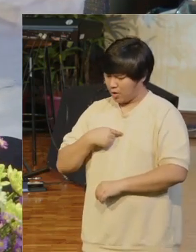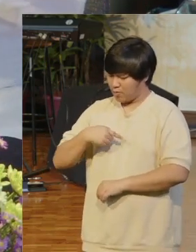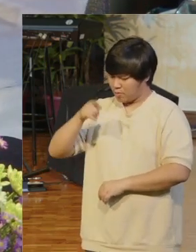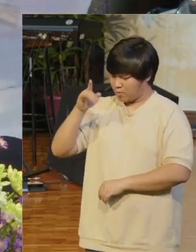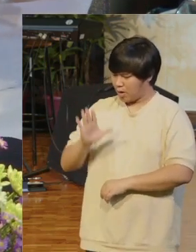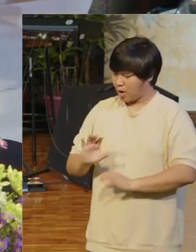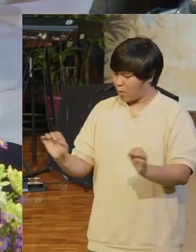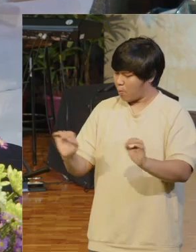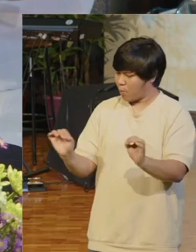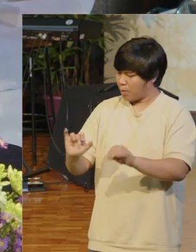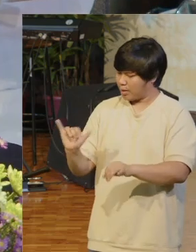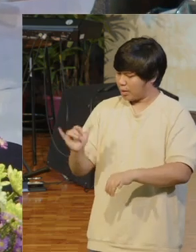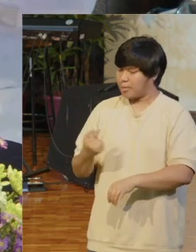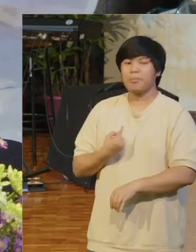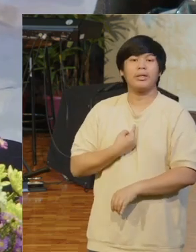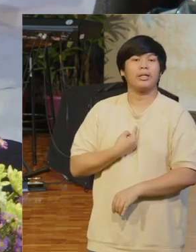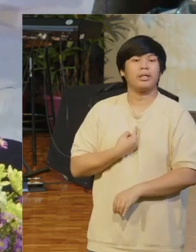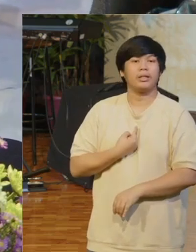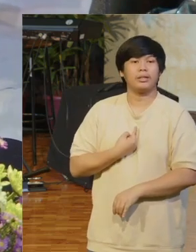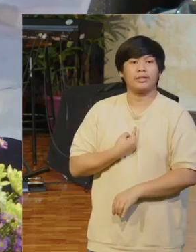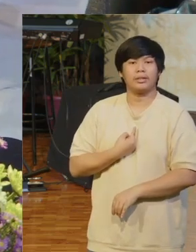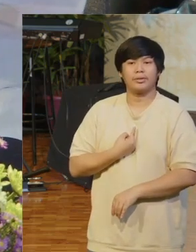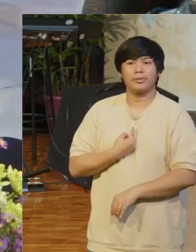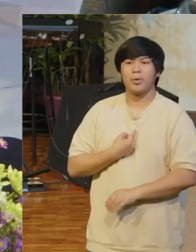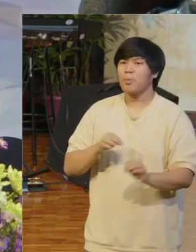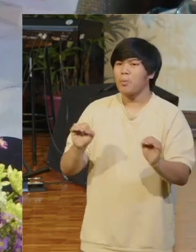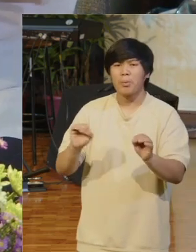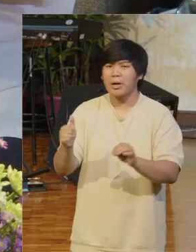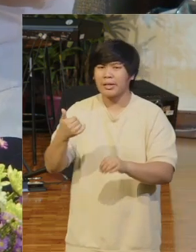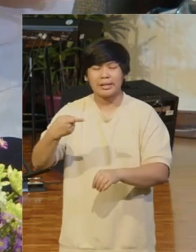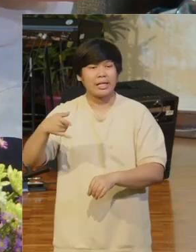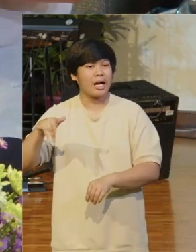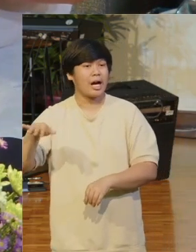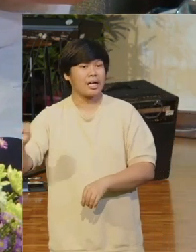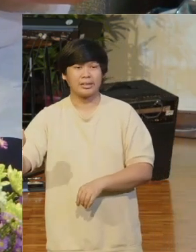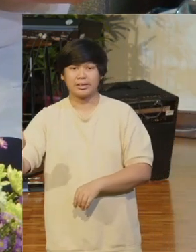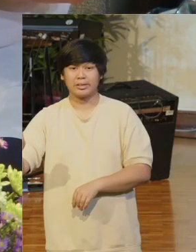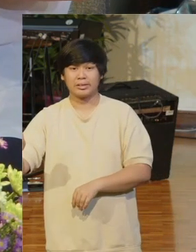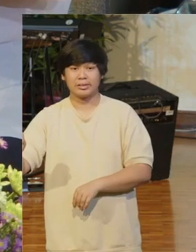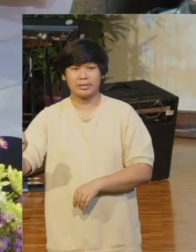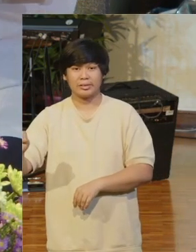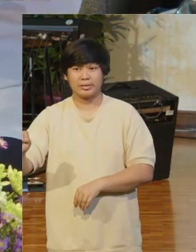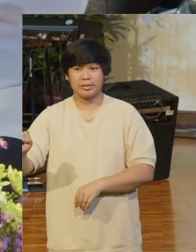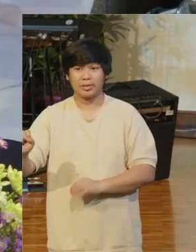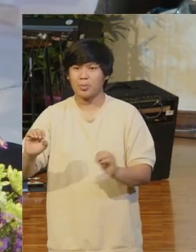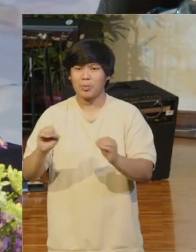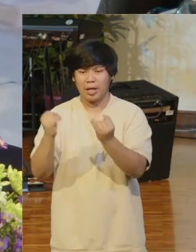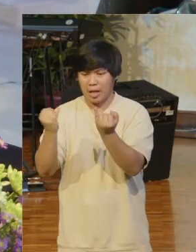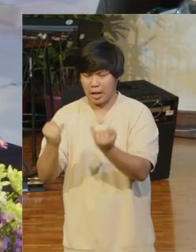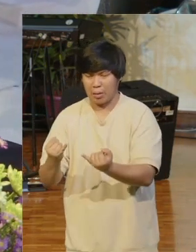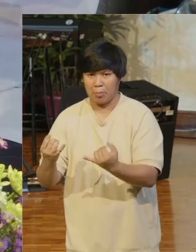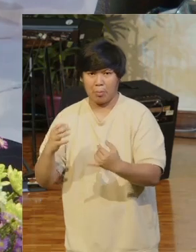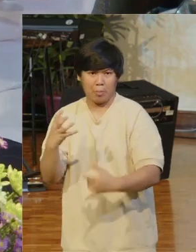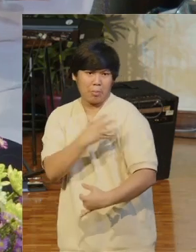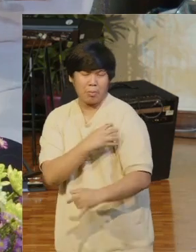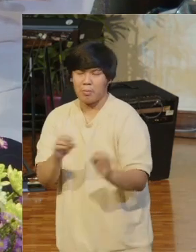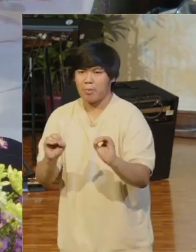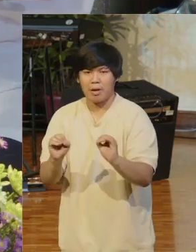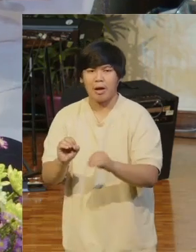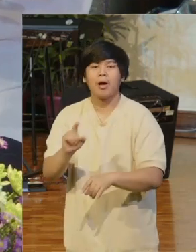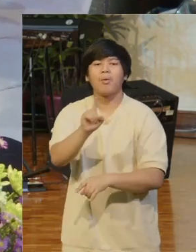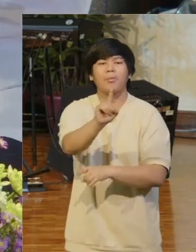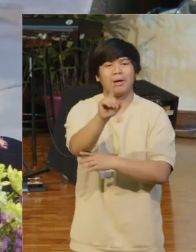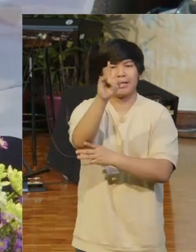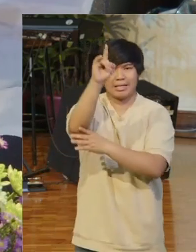God, and there is none like me. Alam niyo ba na wala naman talagang ibang Diyos-Diyusan? Ang talagang meron lang ay ang